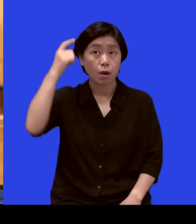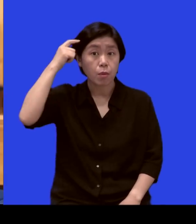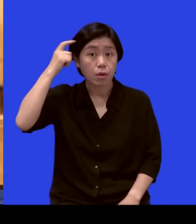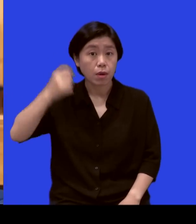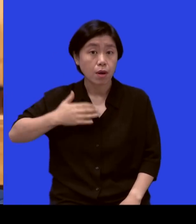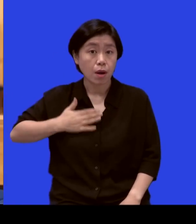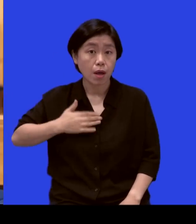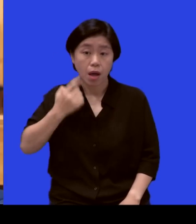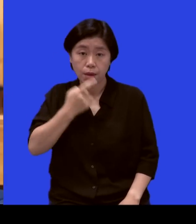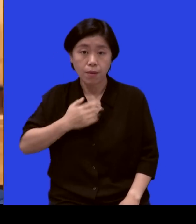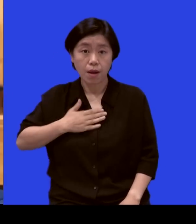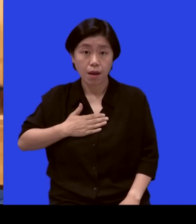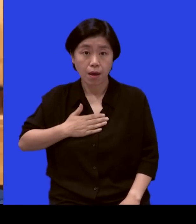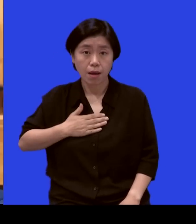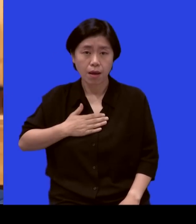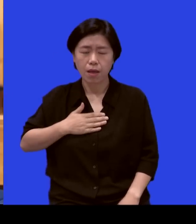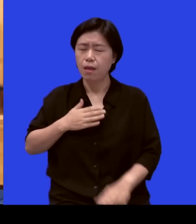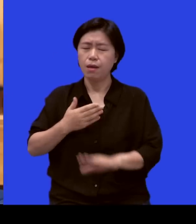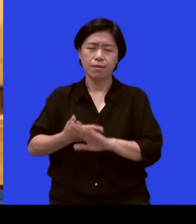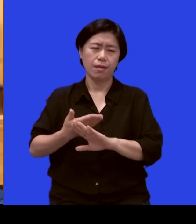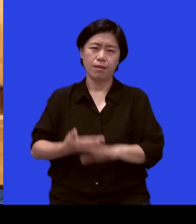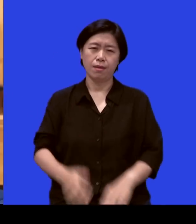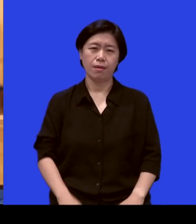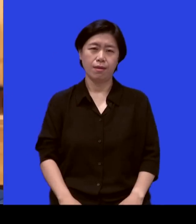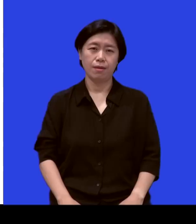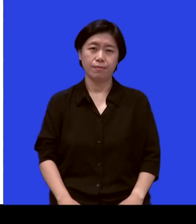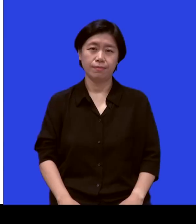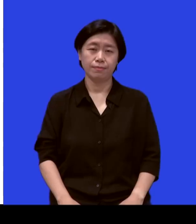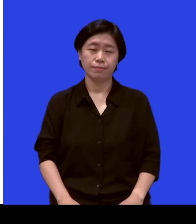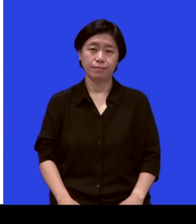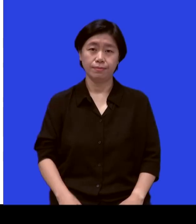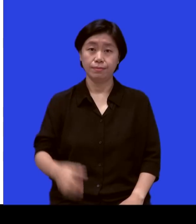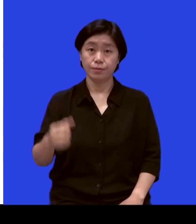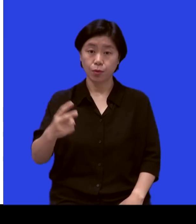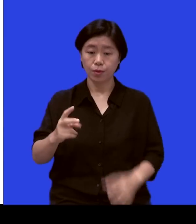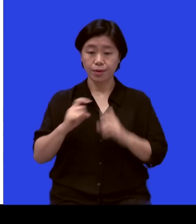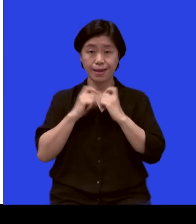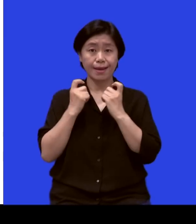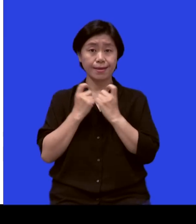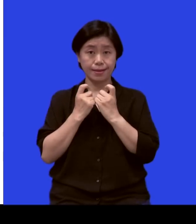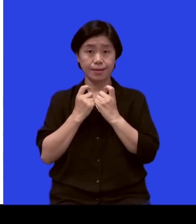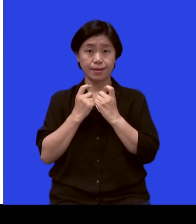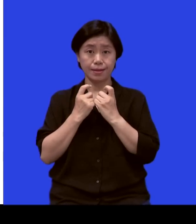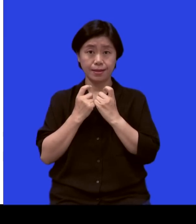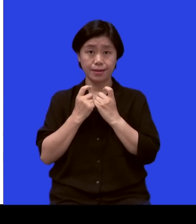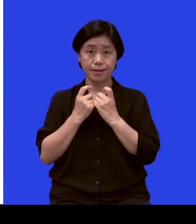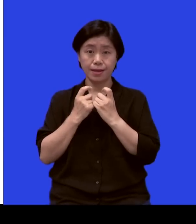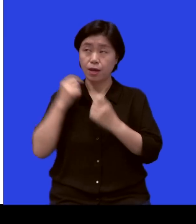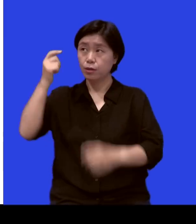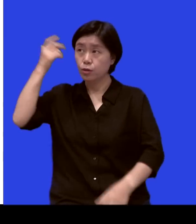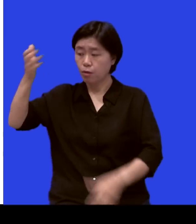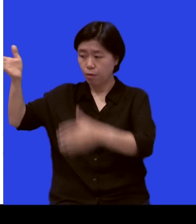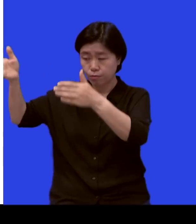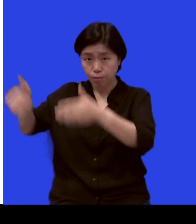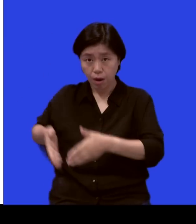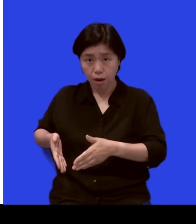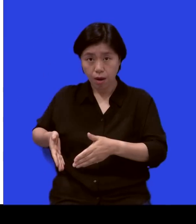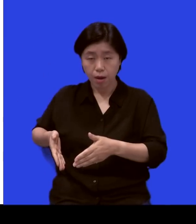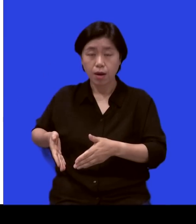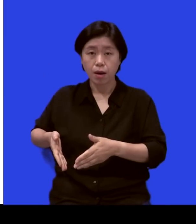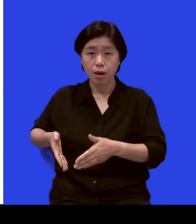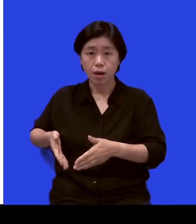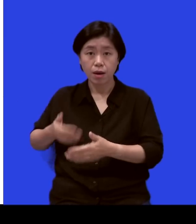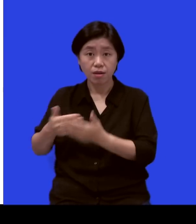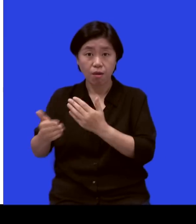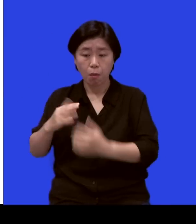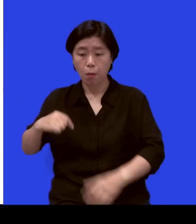것과 신학으로 아는 것과 달라요. 네. 그렇죠. 그리고 한 개인이 성령의 은혜를 입고 회개하고 새 사람 된